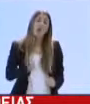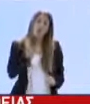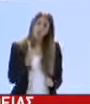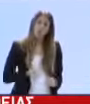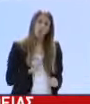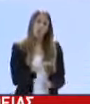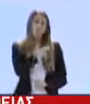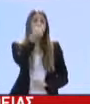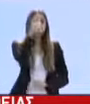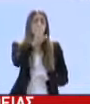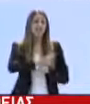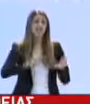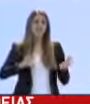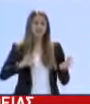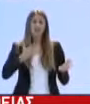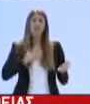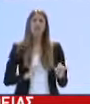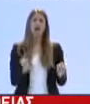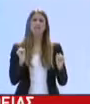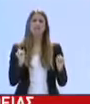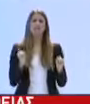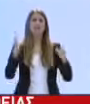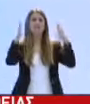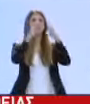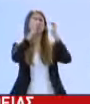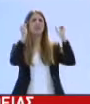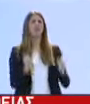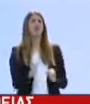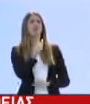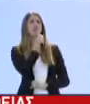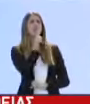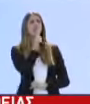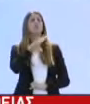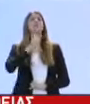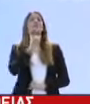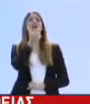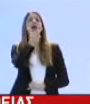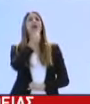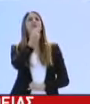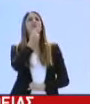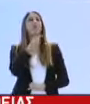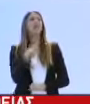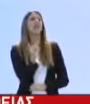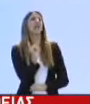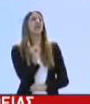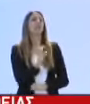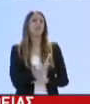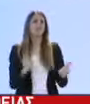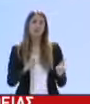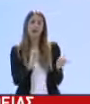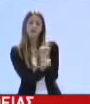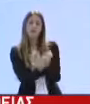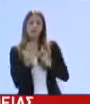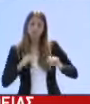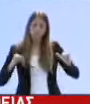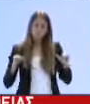Εγκατέλειψα την ασφάλεια του καναπέ, της εύκολης εξαπόστασης κριτικής και ένωσα τις δυνάμεις